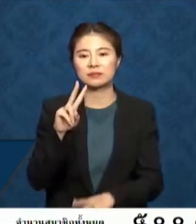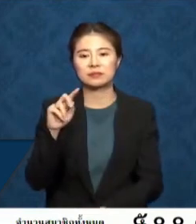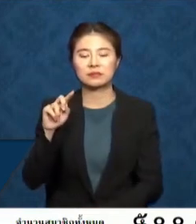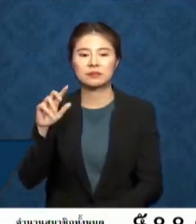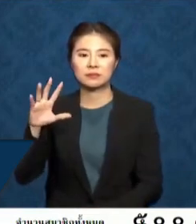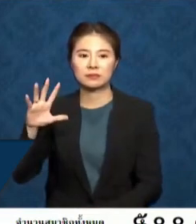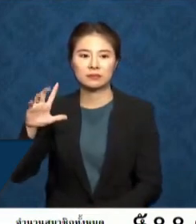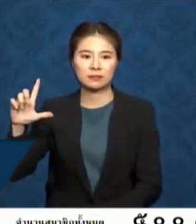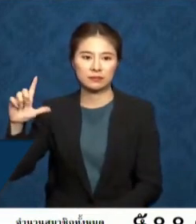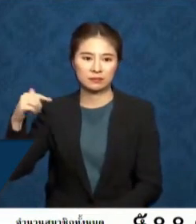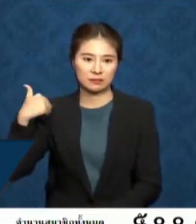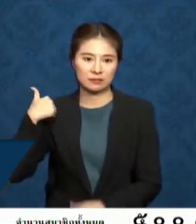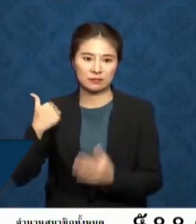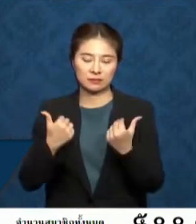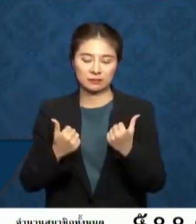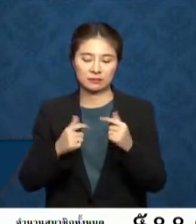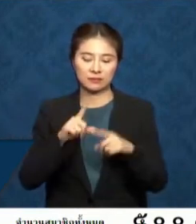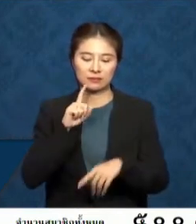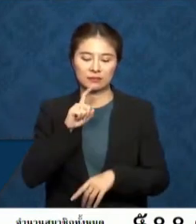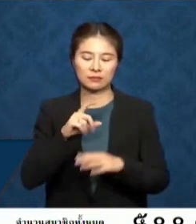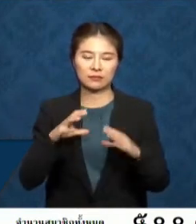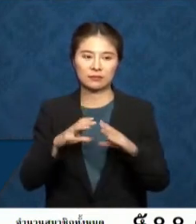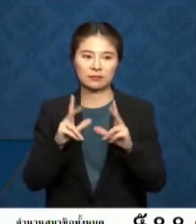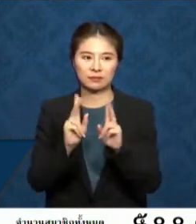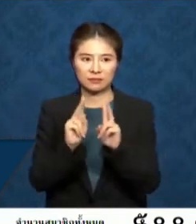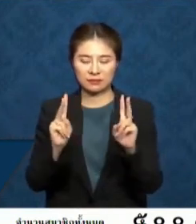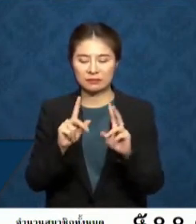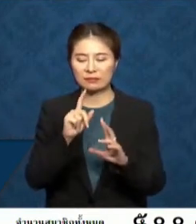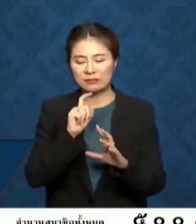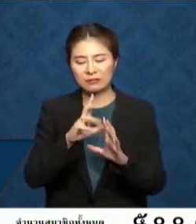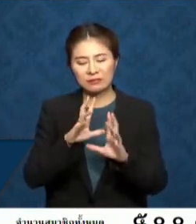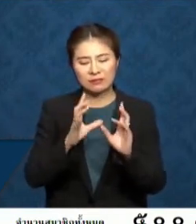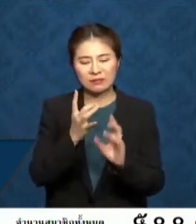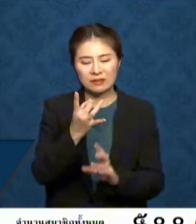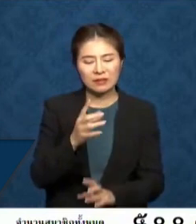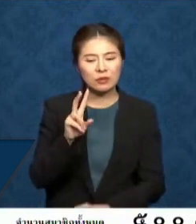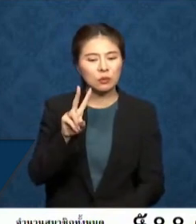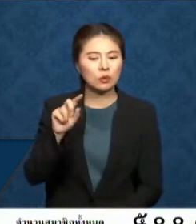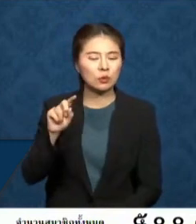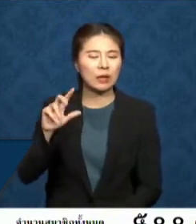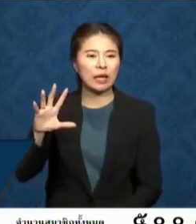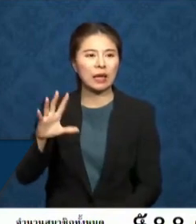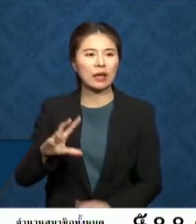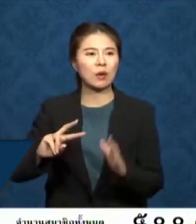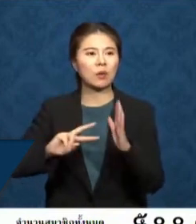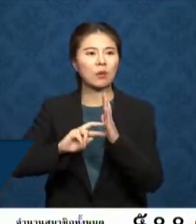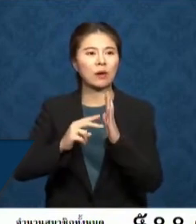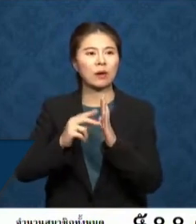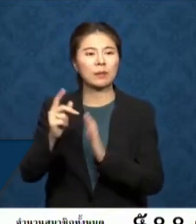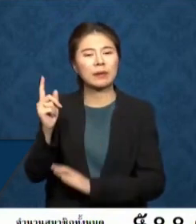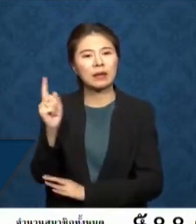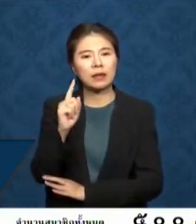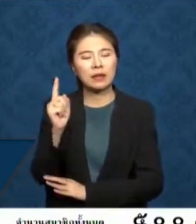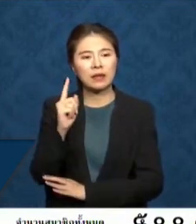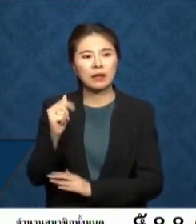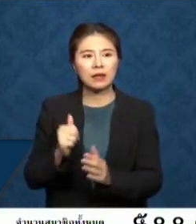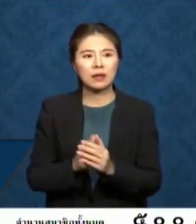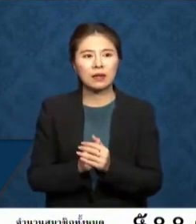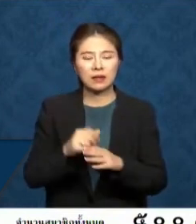าทอันนี้ผมถามสมาชิกการครับคืออะไรครับต้องไปซื้อแบบคืออะไรครับทำเมืองภูเก็ตแล้วเข้